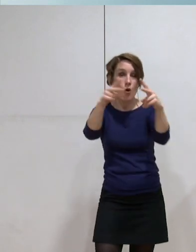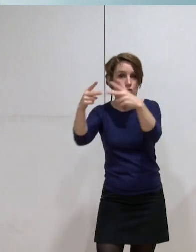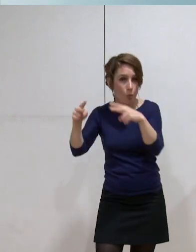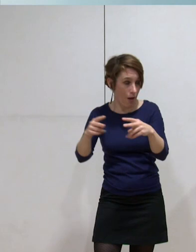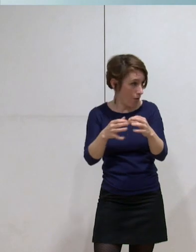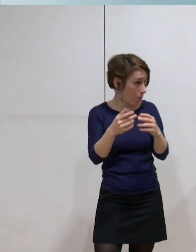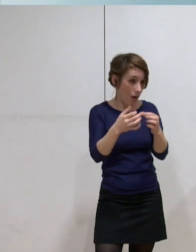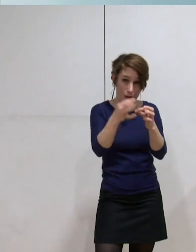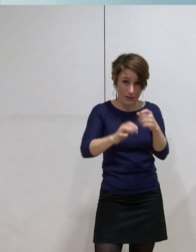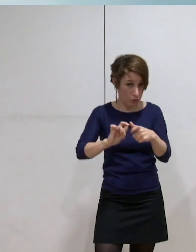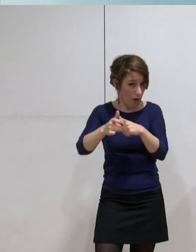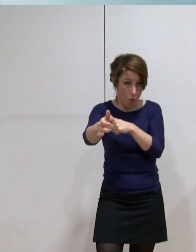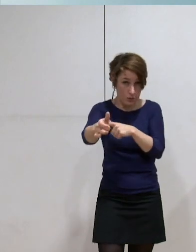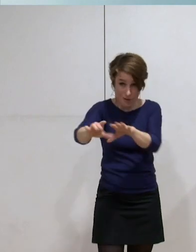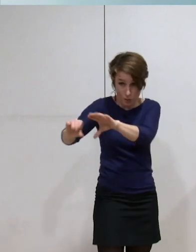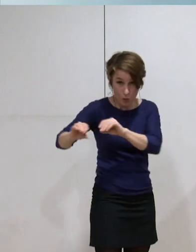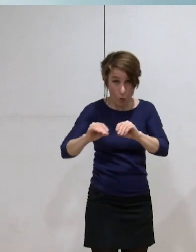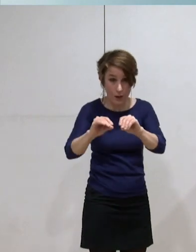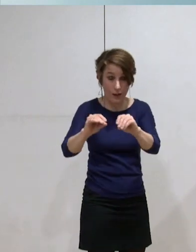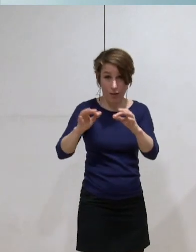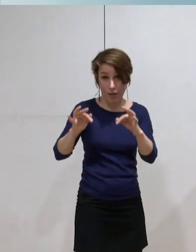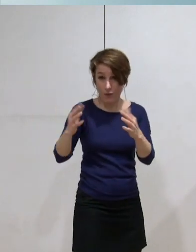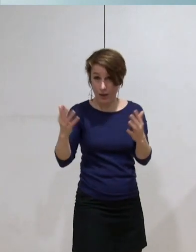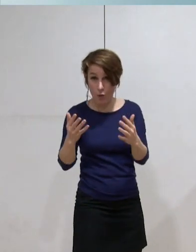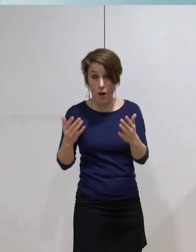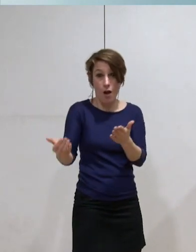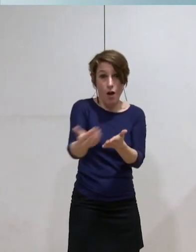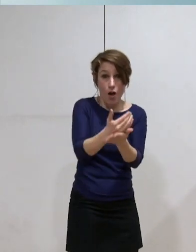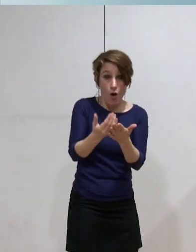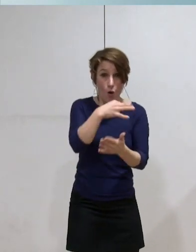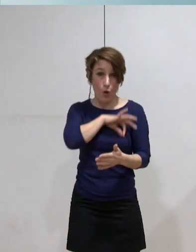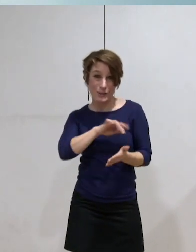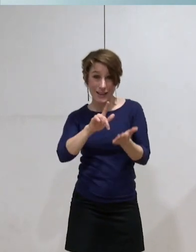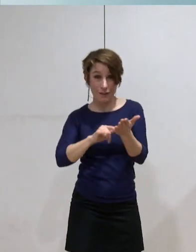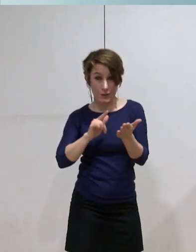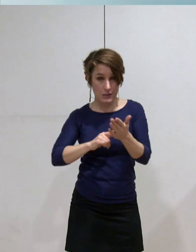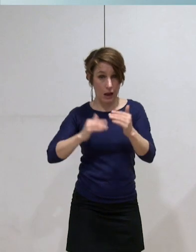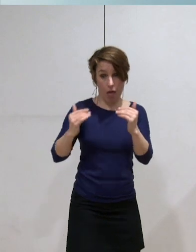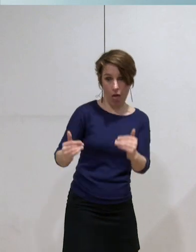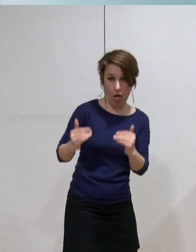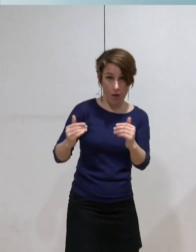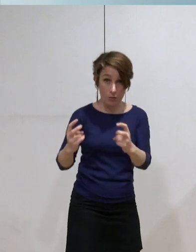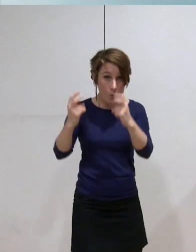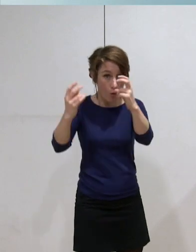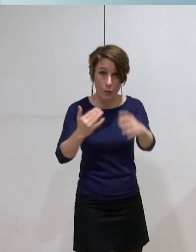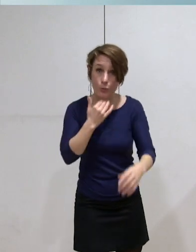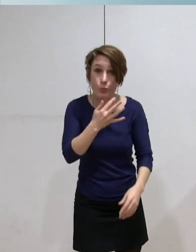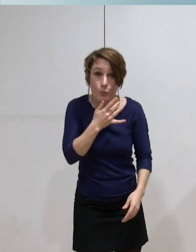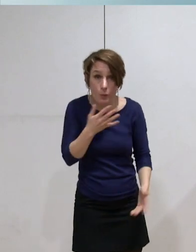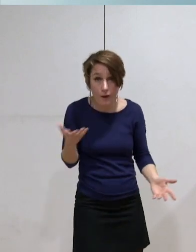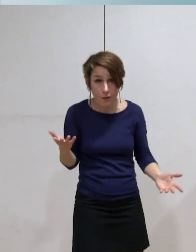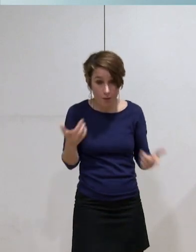a un impact direct sur la stagnation des recettes fisc de la collectivité